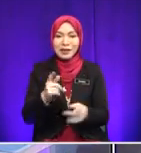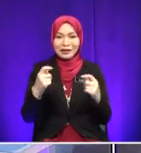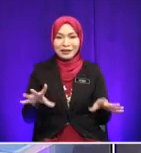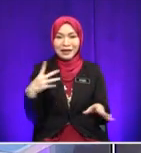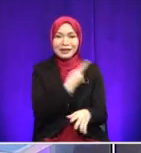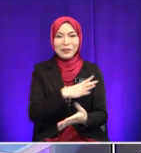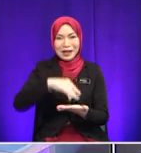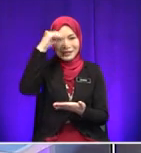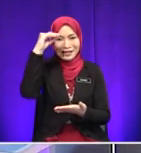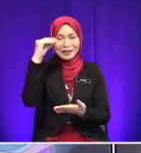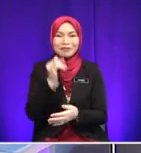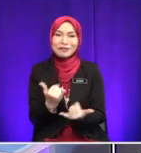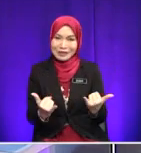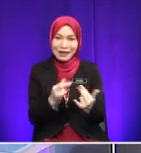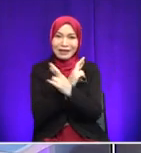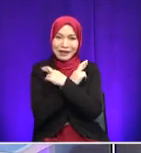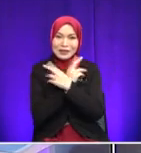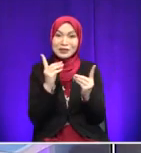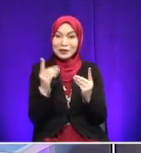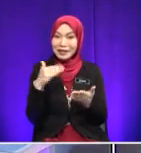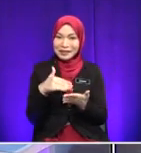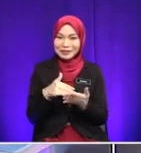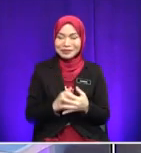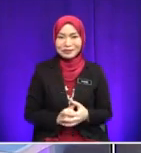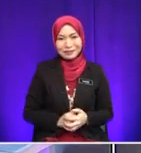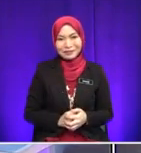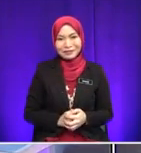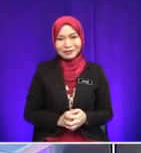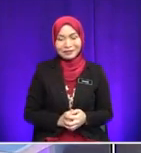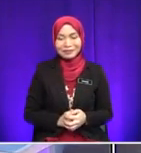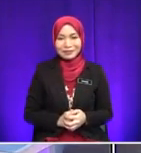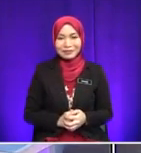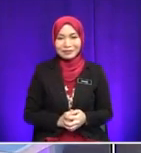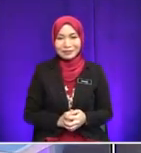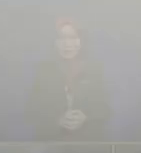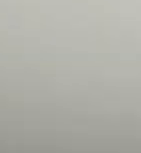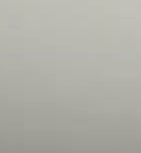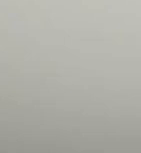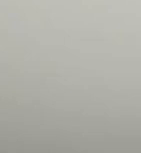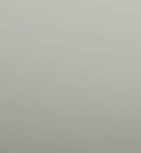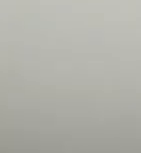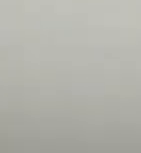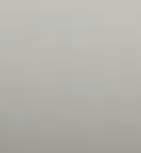berehat dahulu sebentar, kembali lagi selepas ini. Terus bersama kami dalam Didik TV KPM.